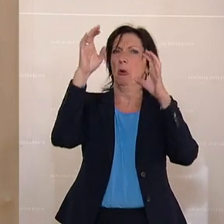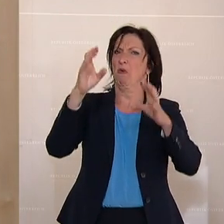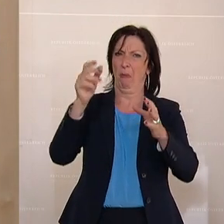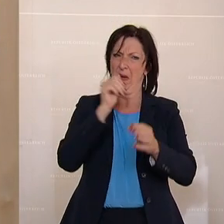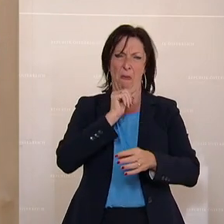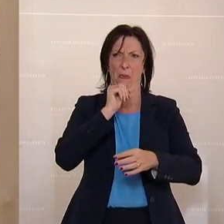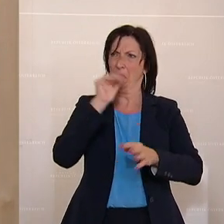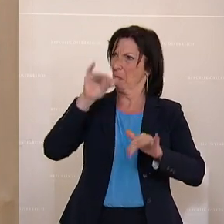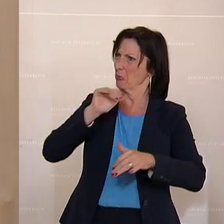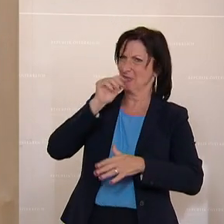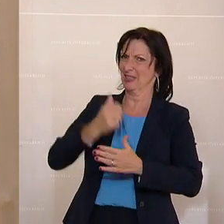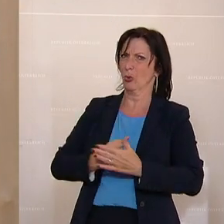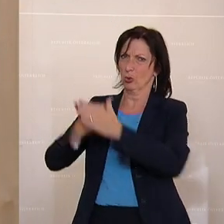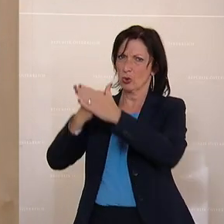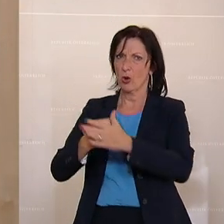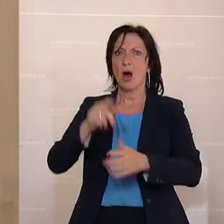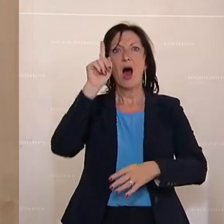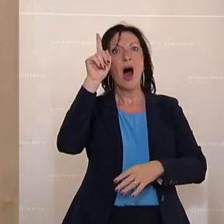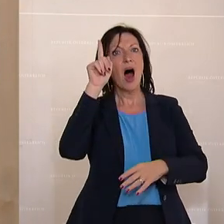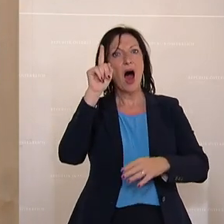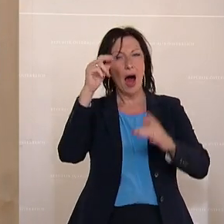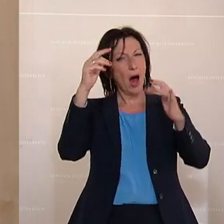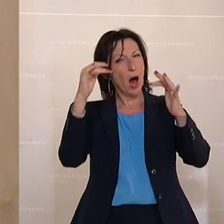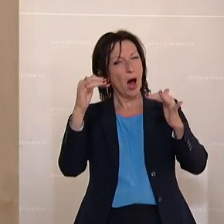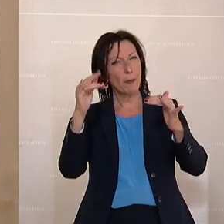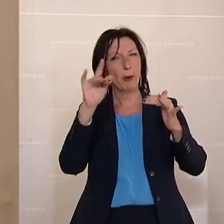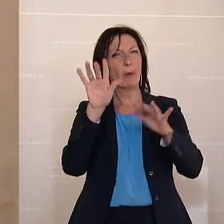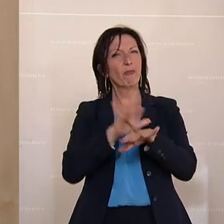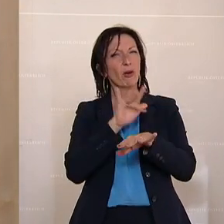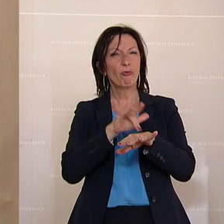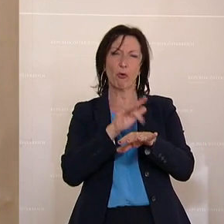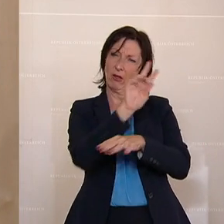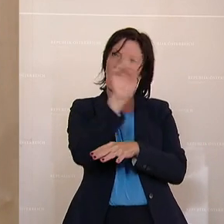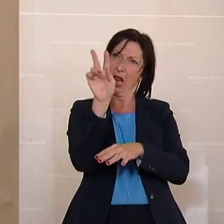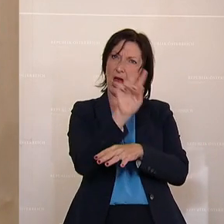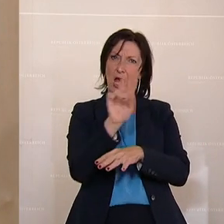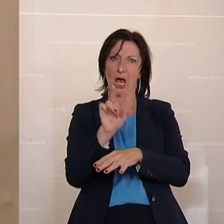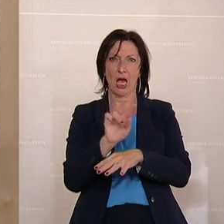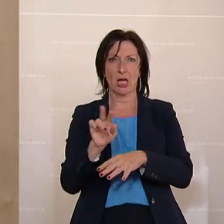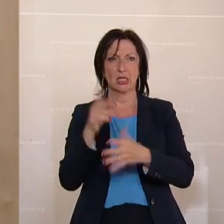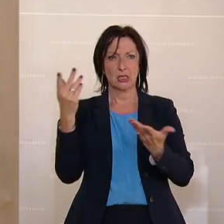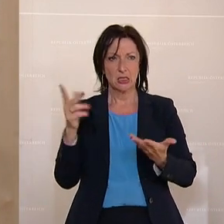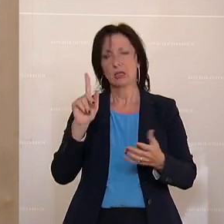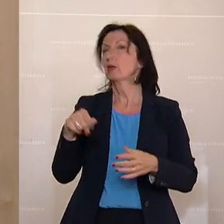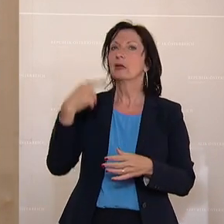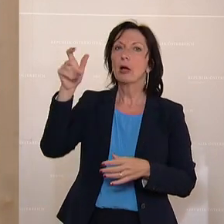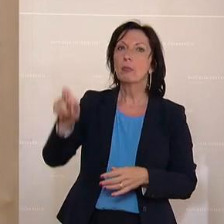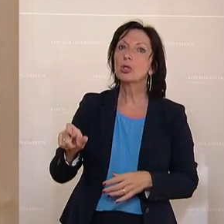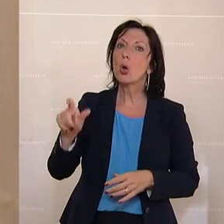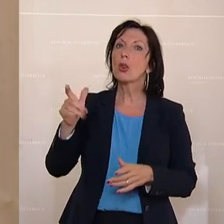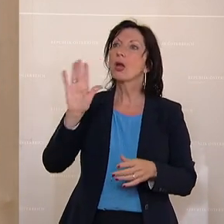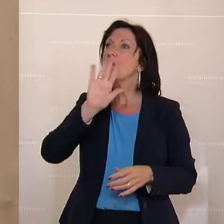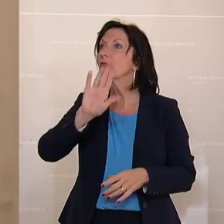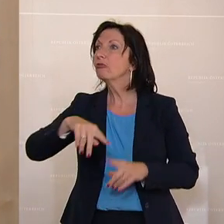Grünen. Aber der Text lässt einen glauben, bis dahin, man sieht das Leid des Nächsten, Kollegin Kugler.